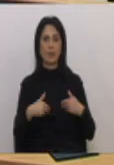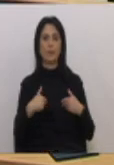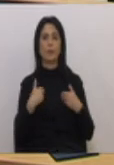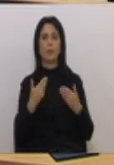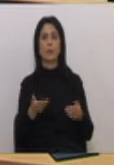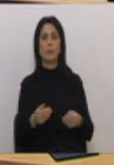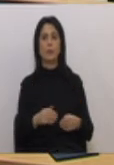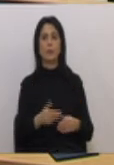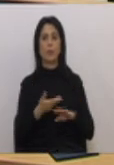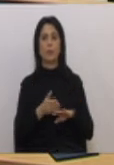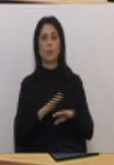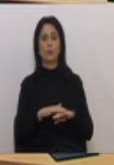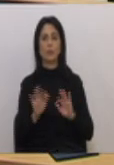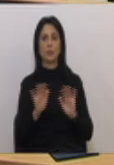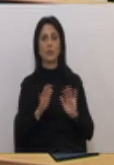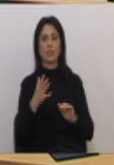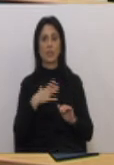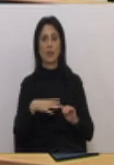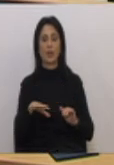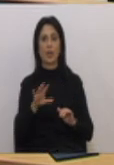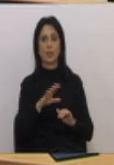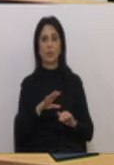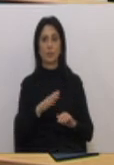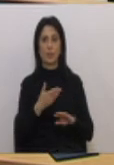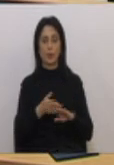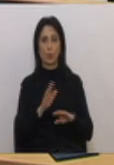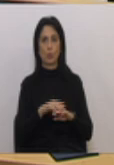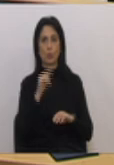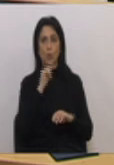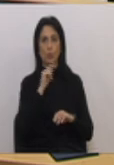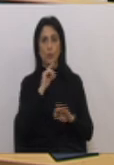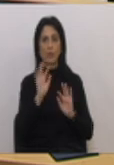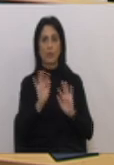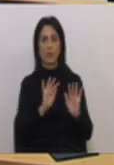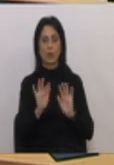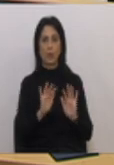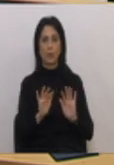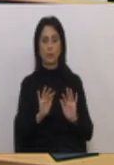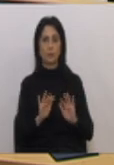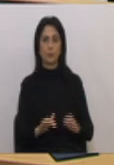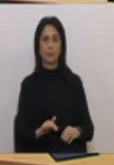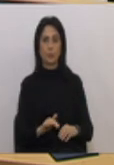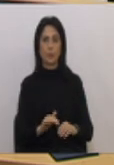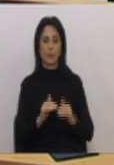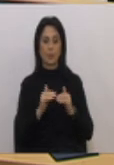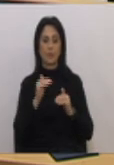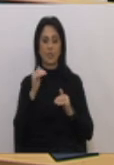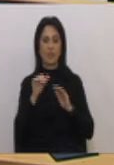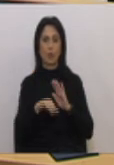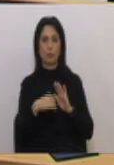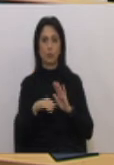მოგესალმებით. უმძიმესი ვითარება ქვეყანაში, უმძიმესი ეკონომიკური ვითარება, მზარდი